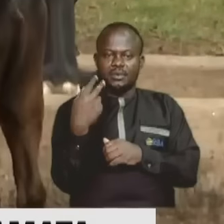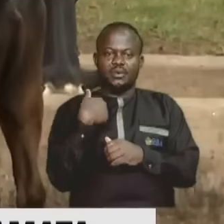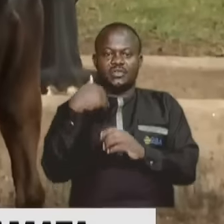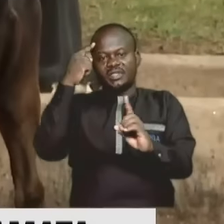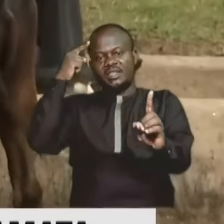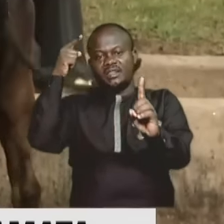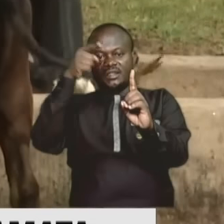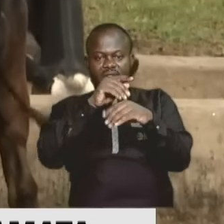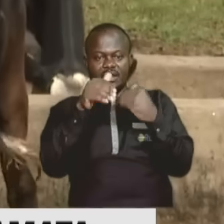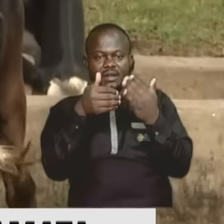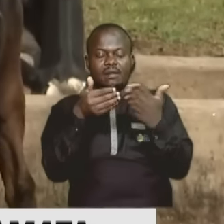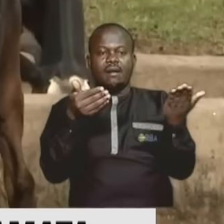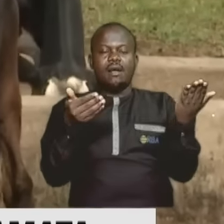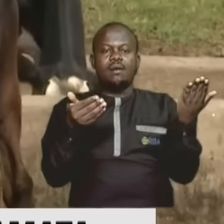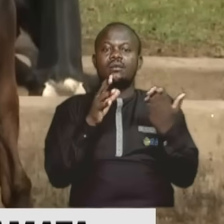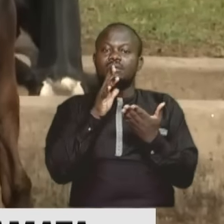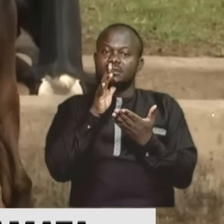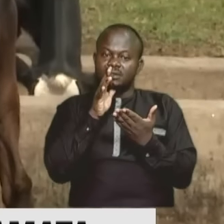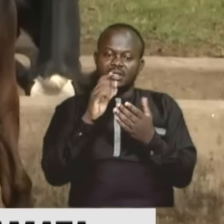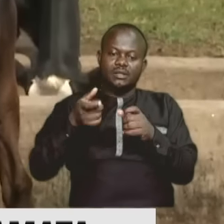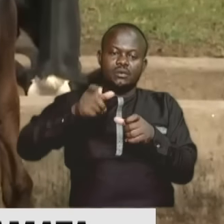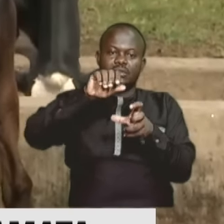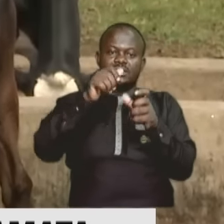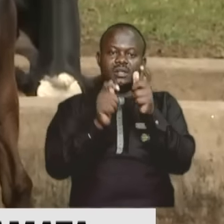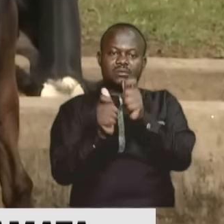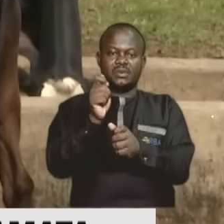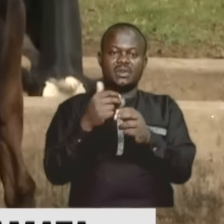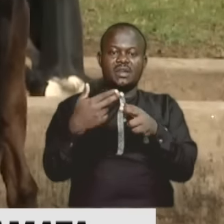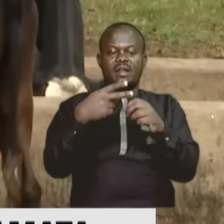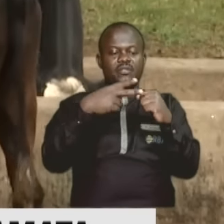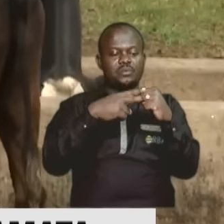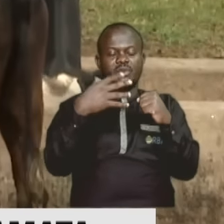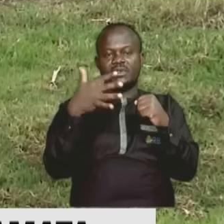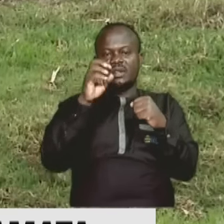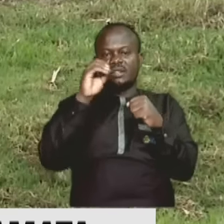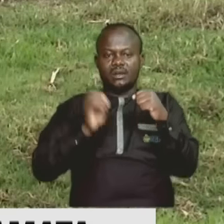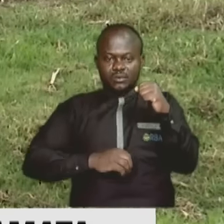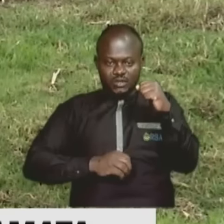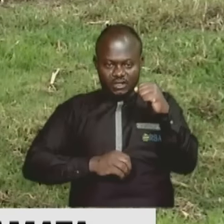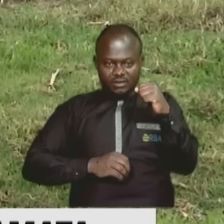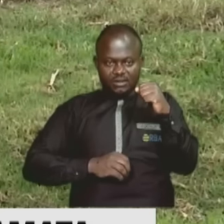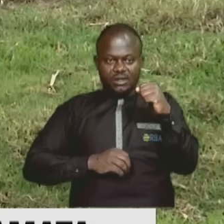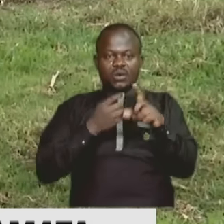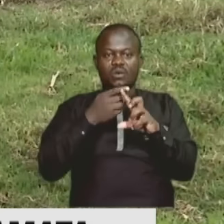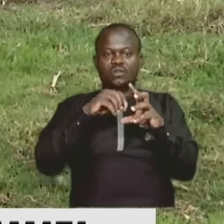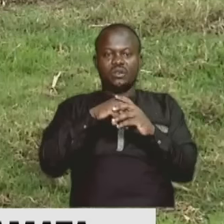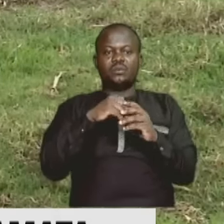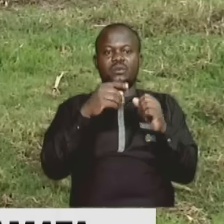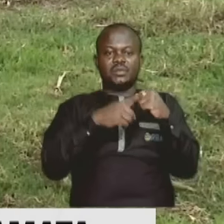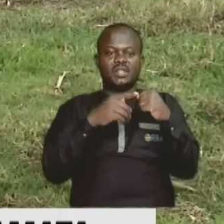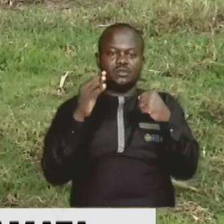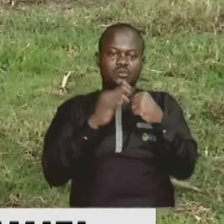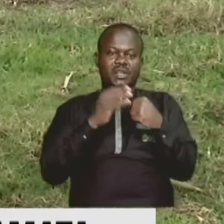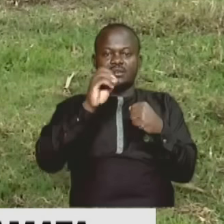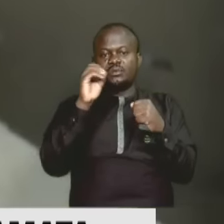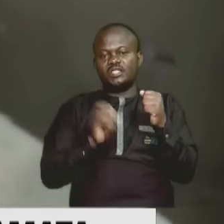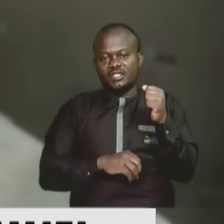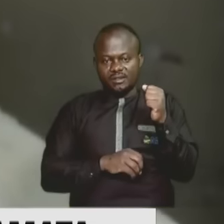intego, aho byitezweho kongera umukamo ku kigero cya 75% uvuye kuri